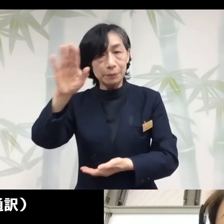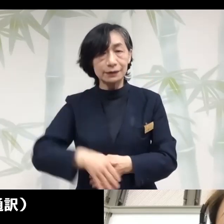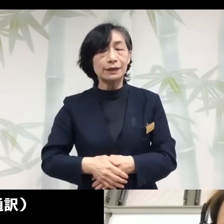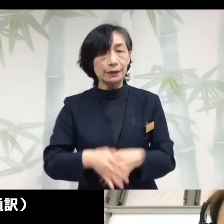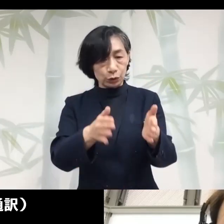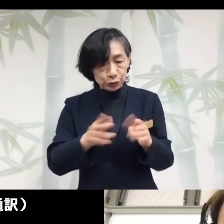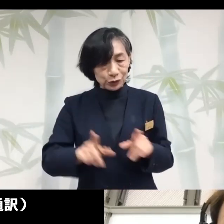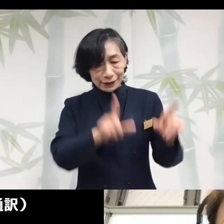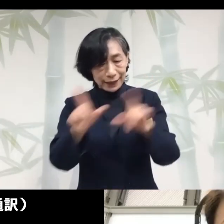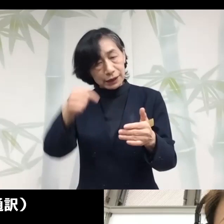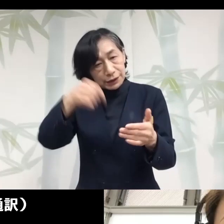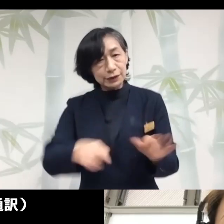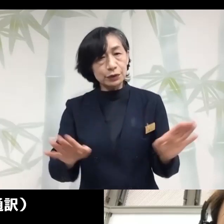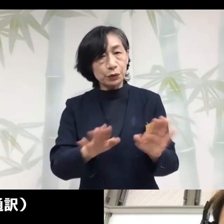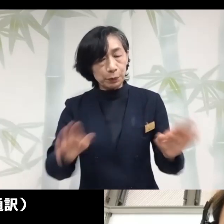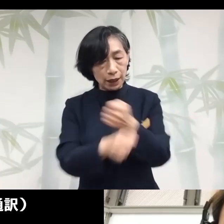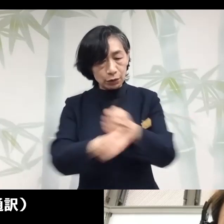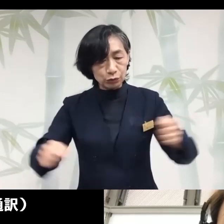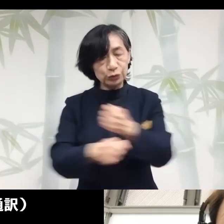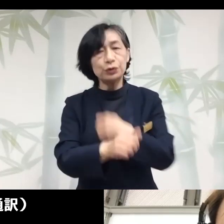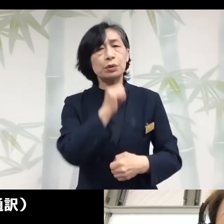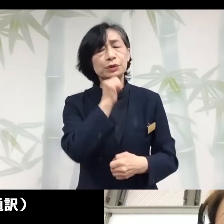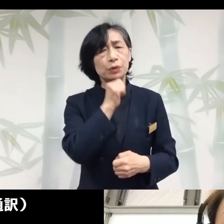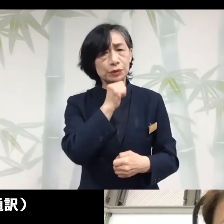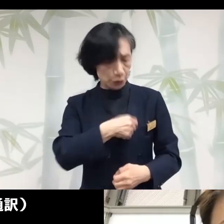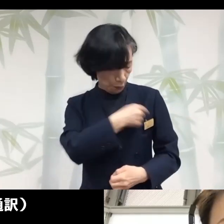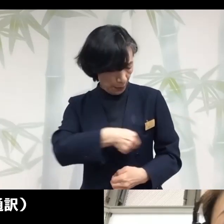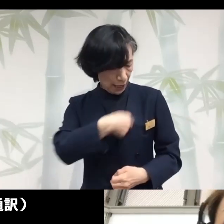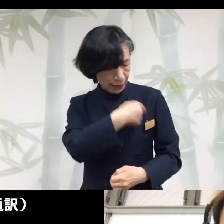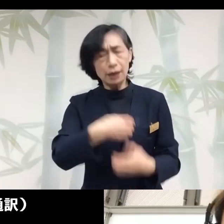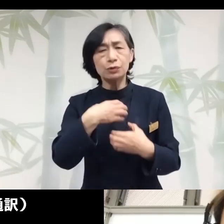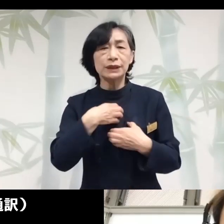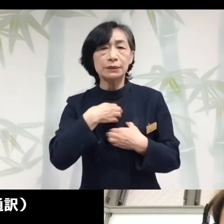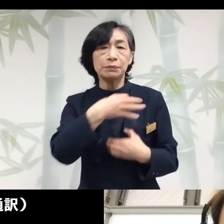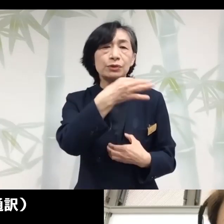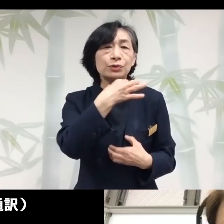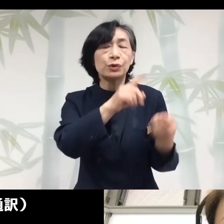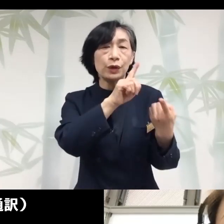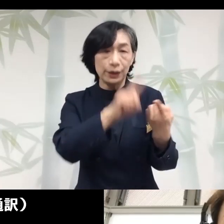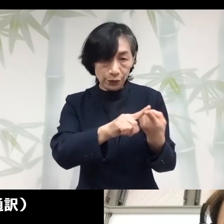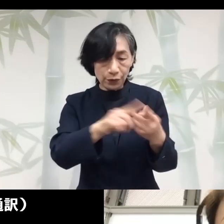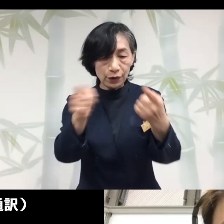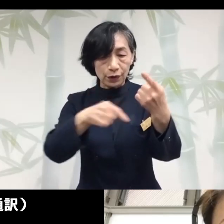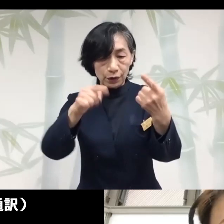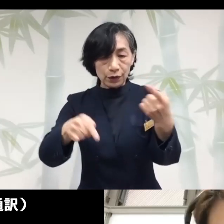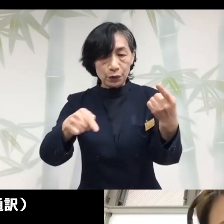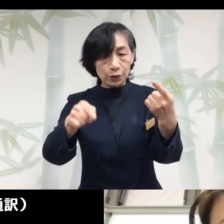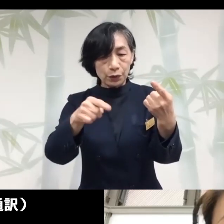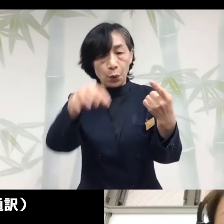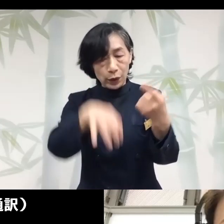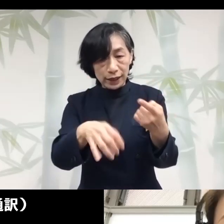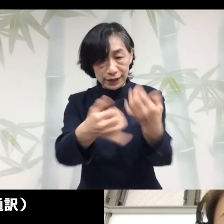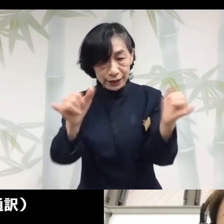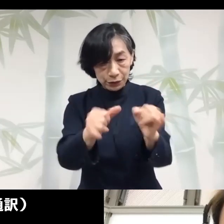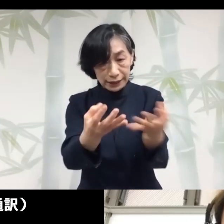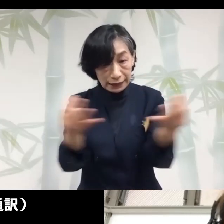中、子どもの運動不足やメンタルを心配するお声と、公園に人が集まっても大丈夫かというお声